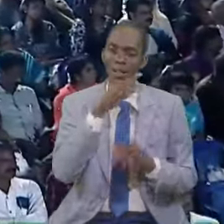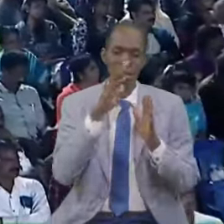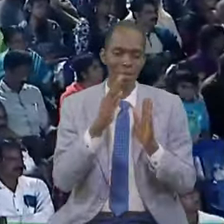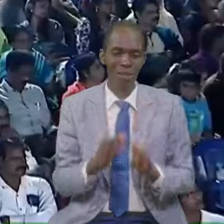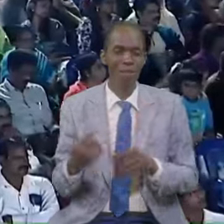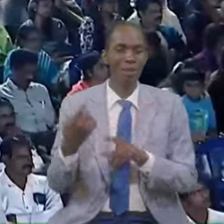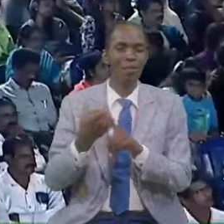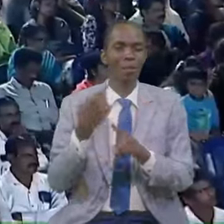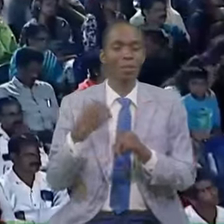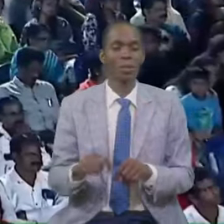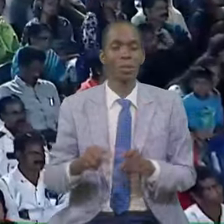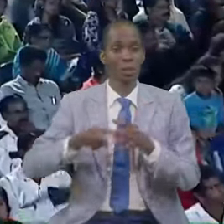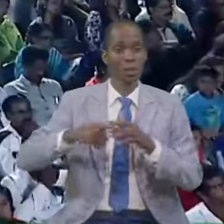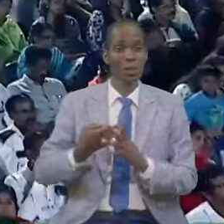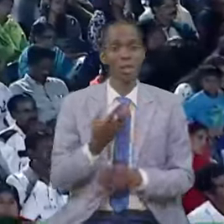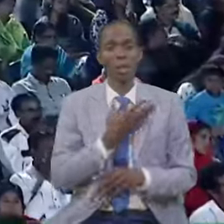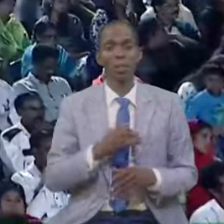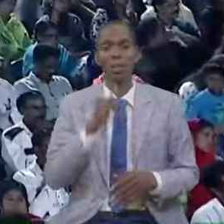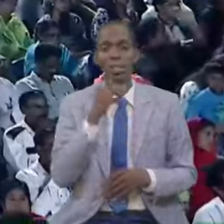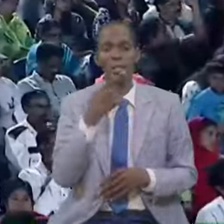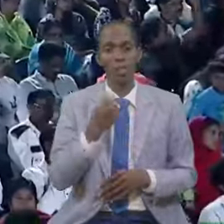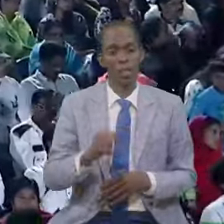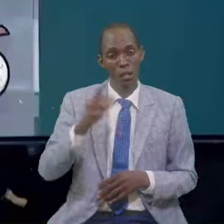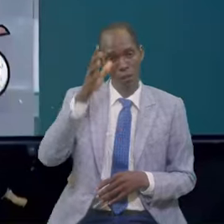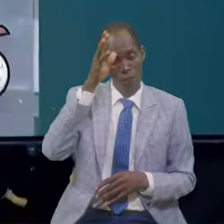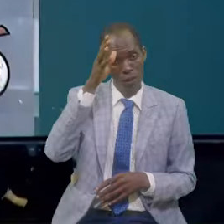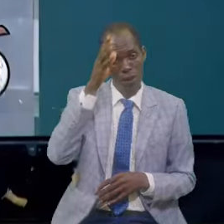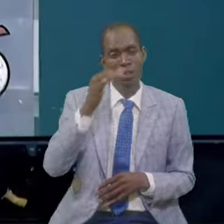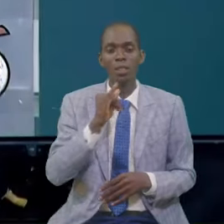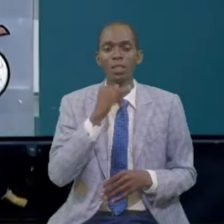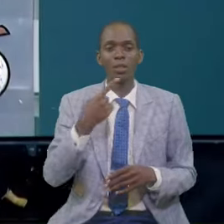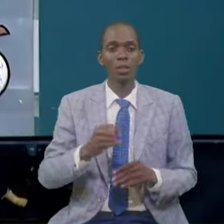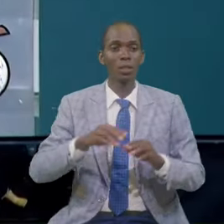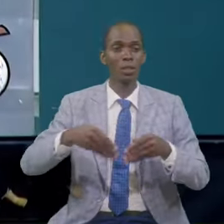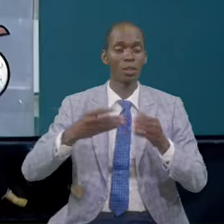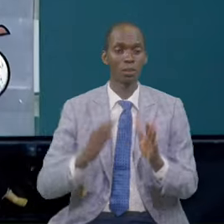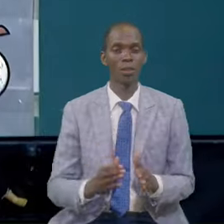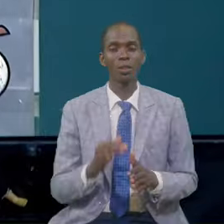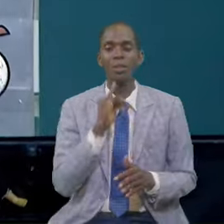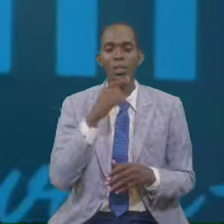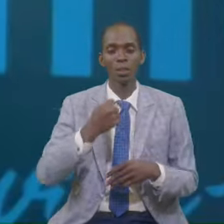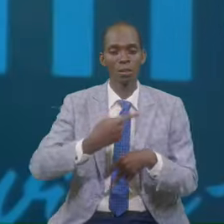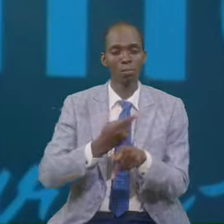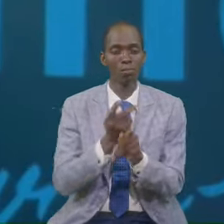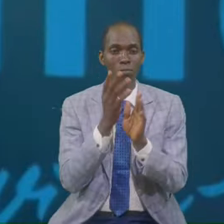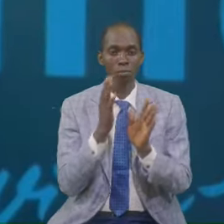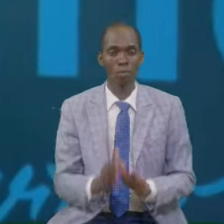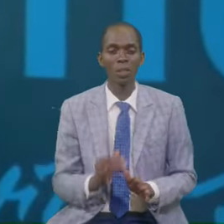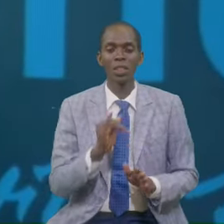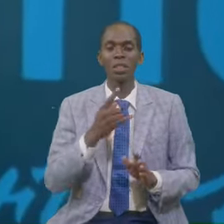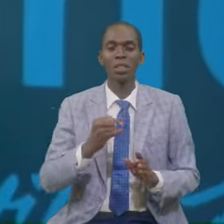the father, is the originator, is the manufacturer, and is the giver